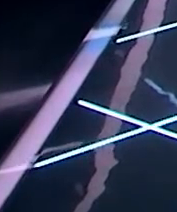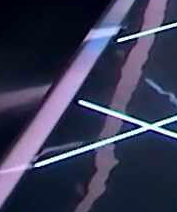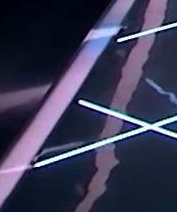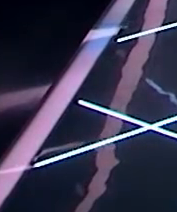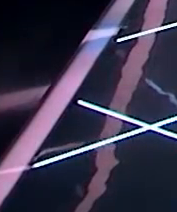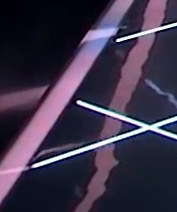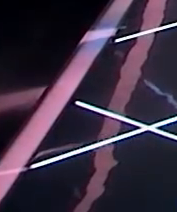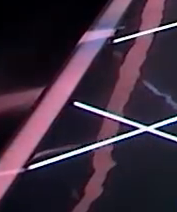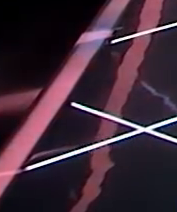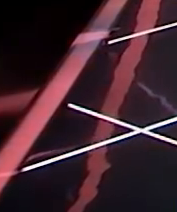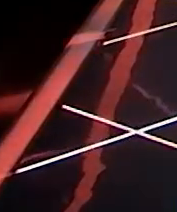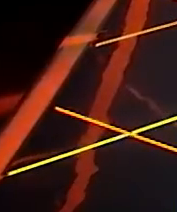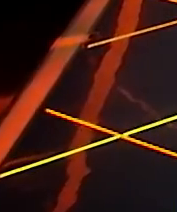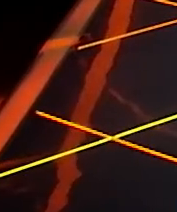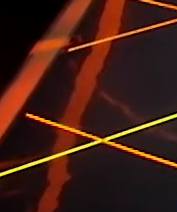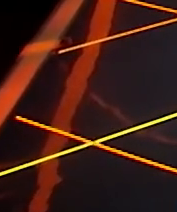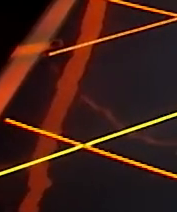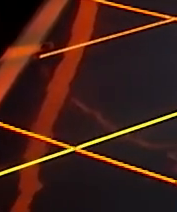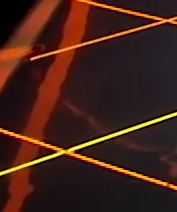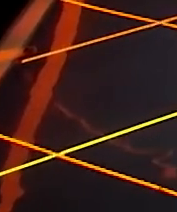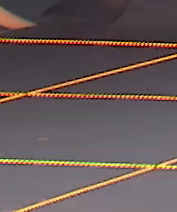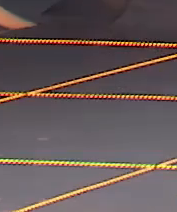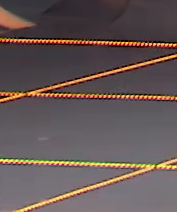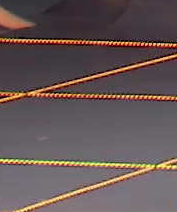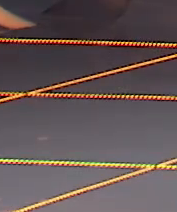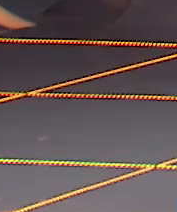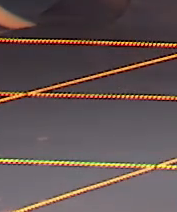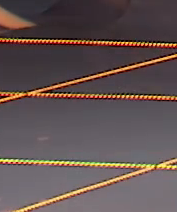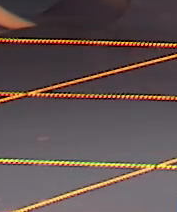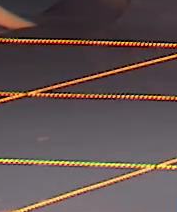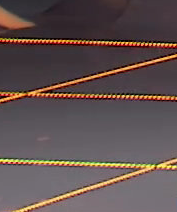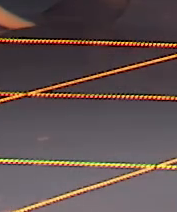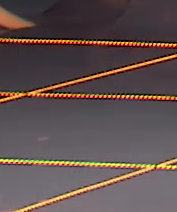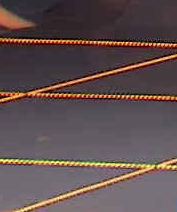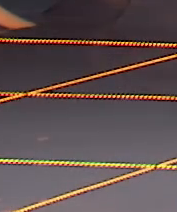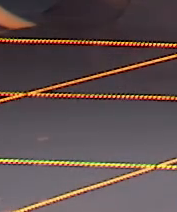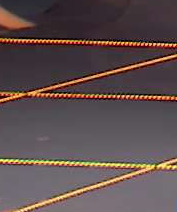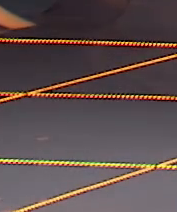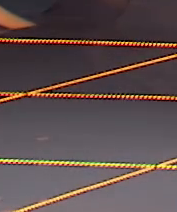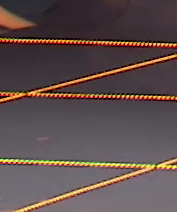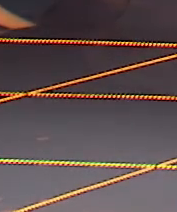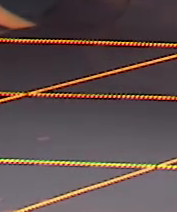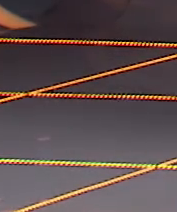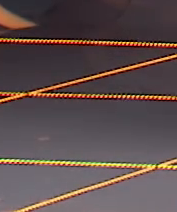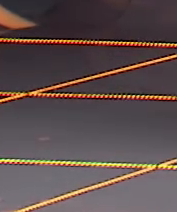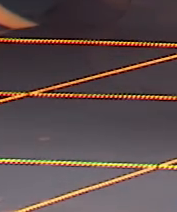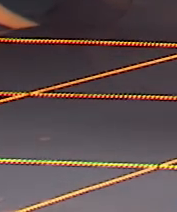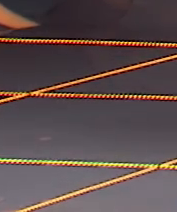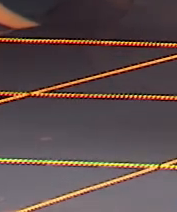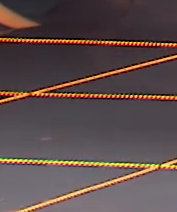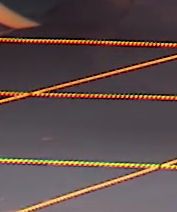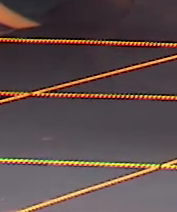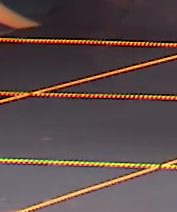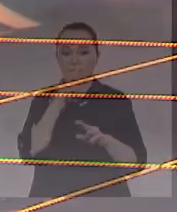Қазақстанда жылжымайтын мүлік нарығы тоқтап тұр. Өйткені сатушылар үйдің бағасын негізсіз өсіріп жіберген. Осылай